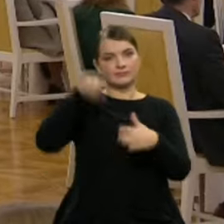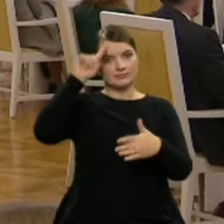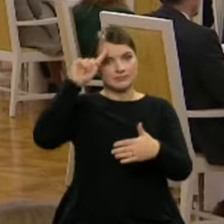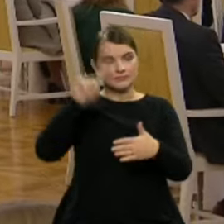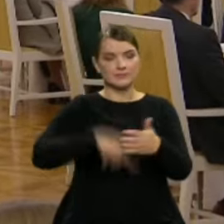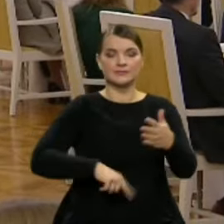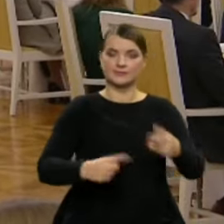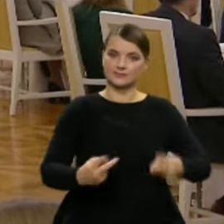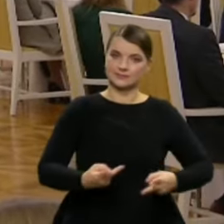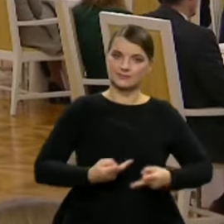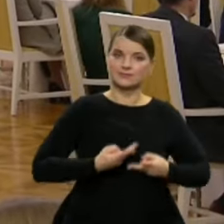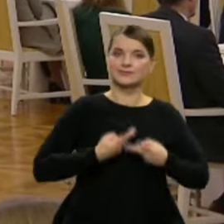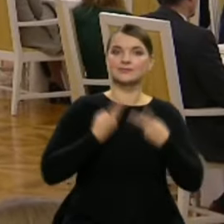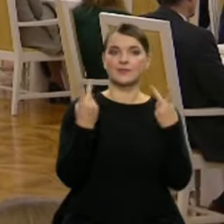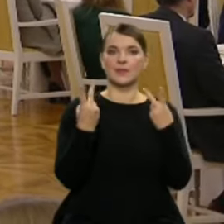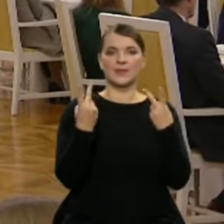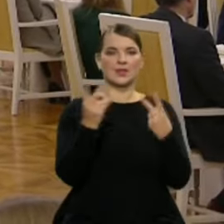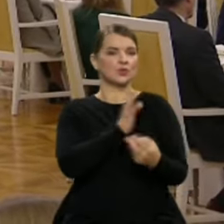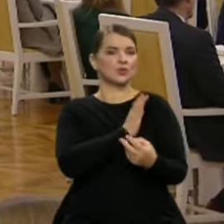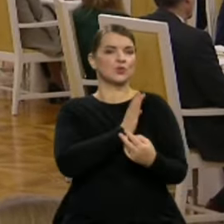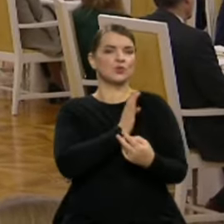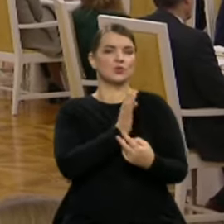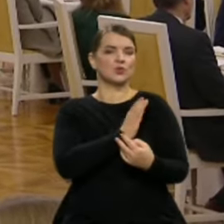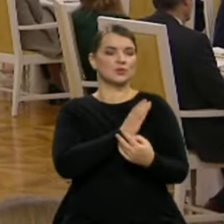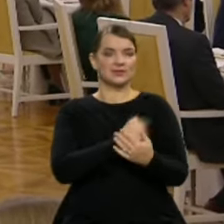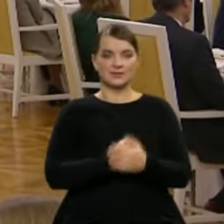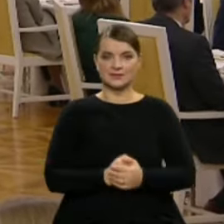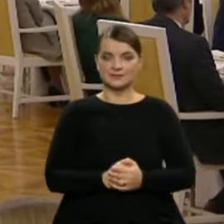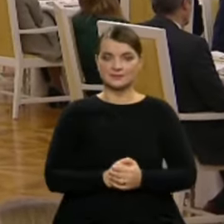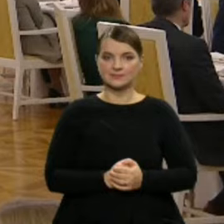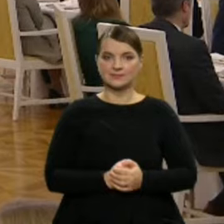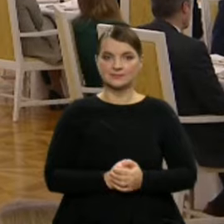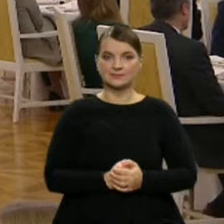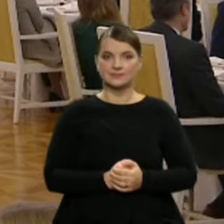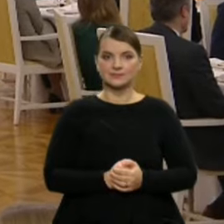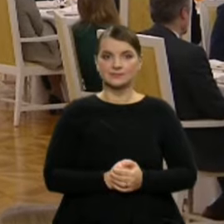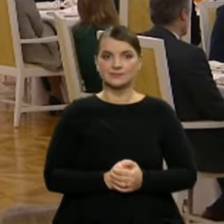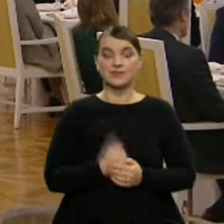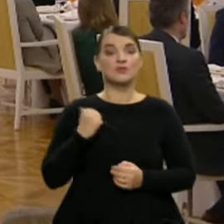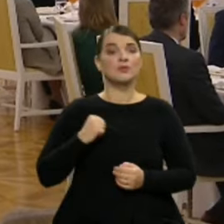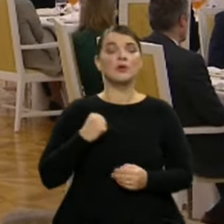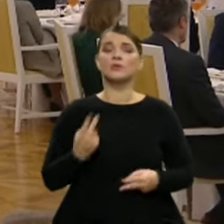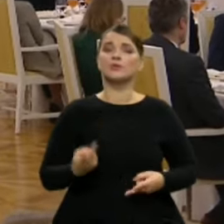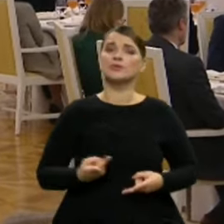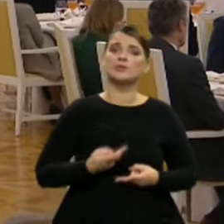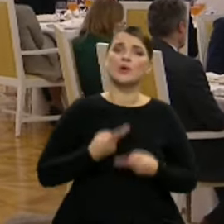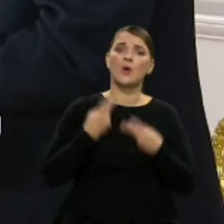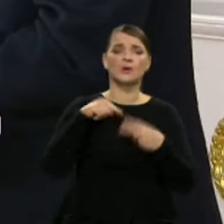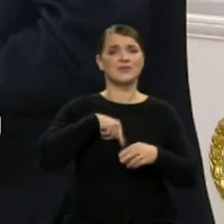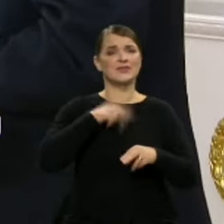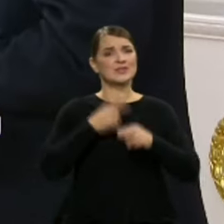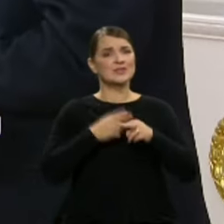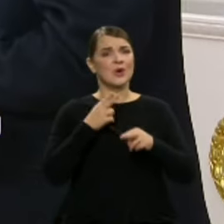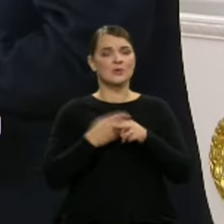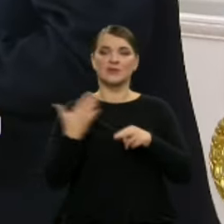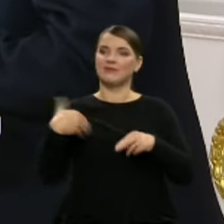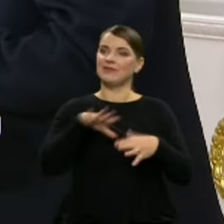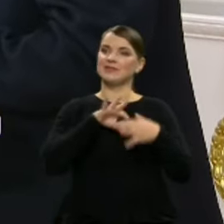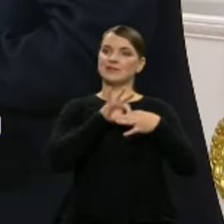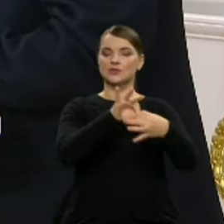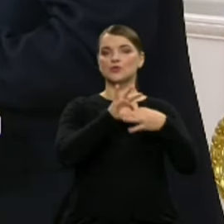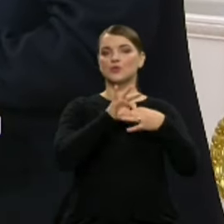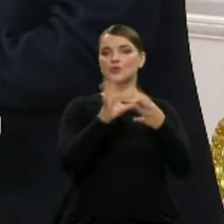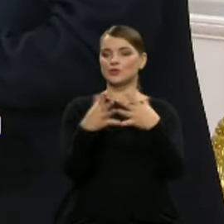džiaugsmas, brangiausias turtas. Didžiausi žmogaus džiaugsmai ir skausmas yra tiesiog susiję su